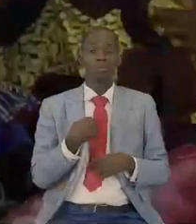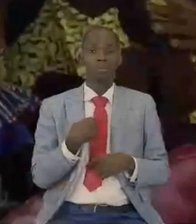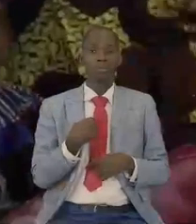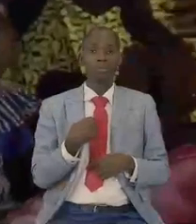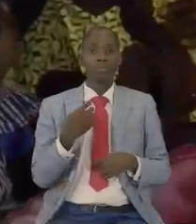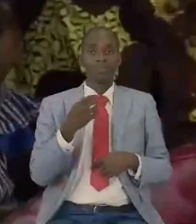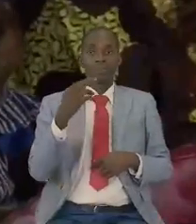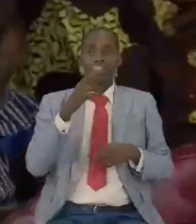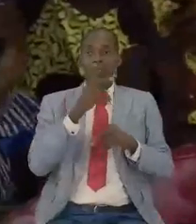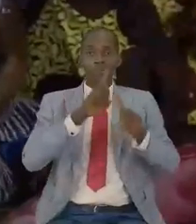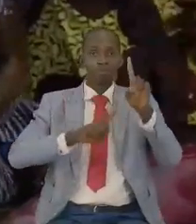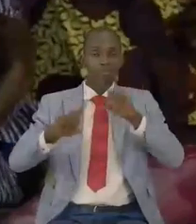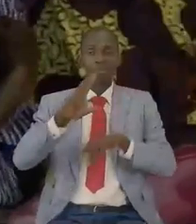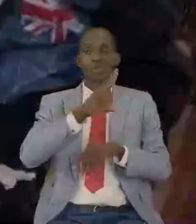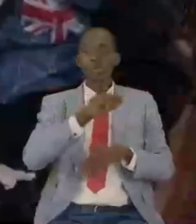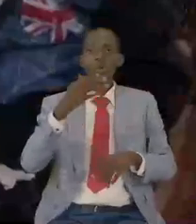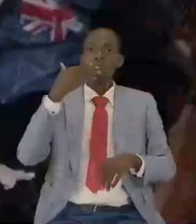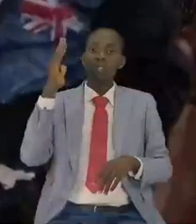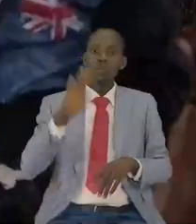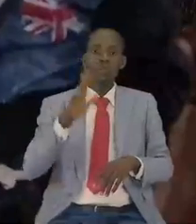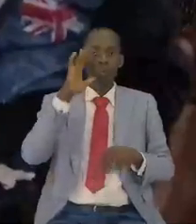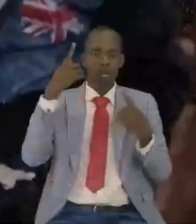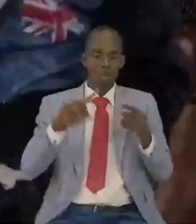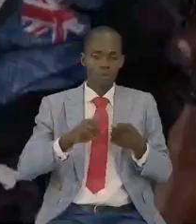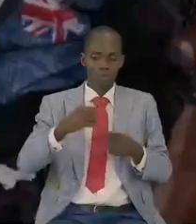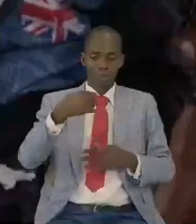aucun malheur ne pourra plus m'arriver.